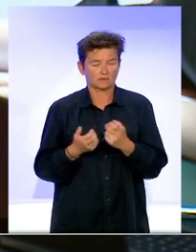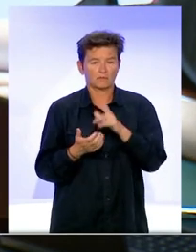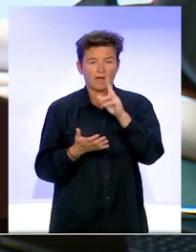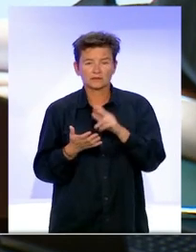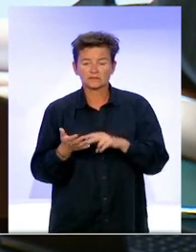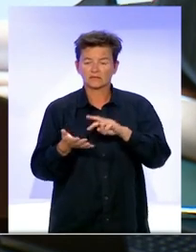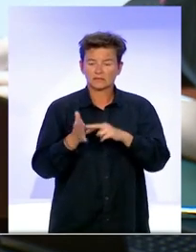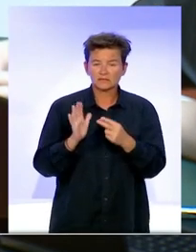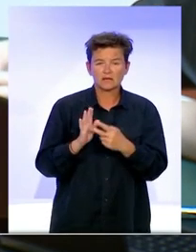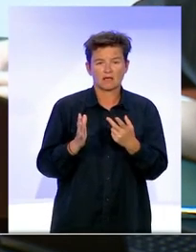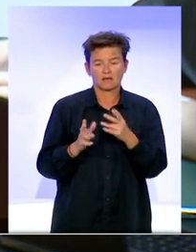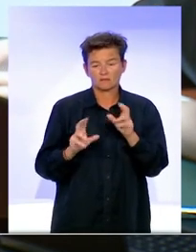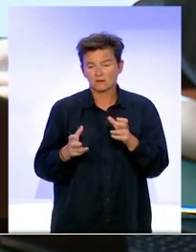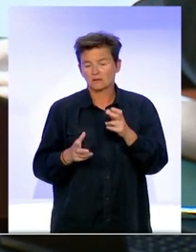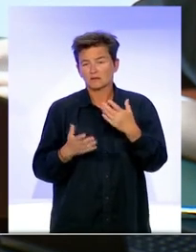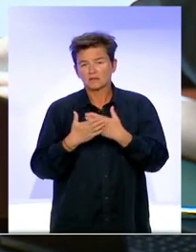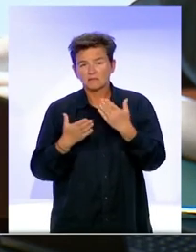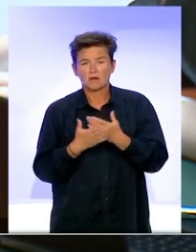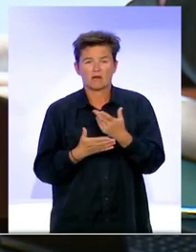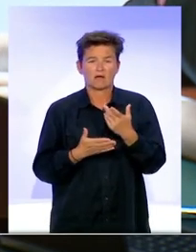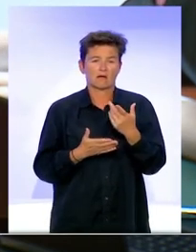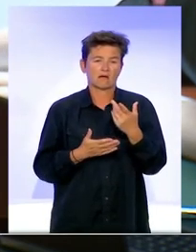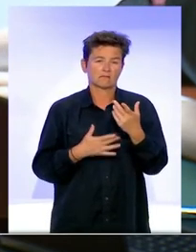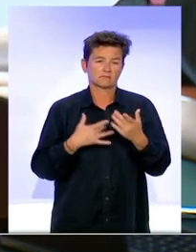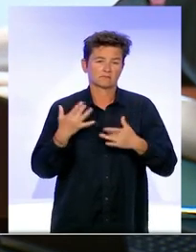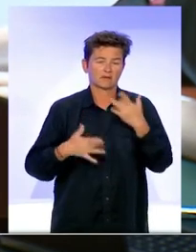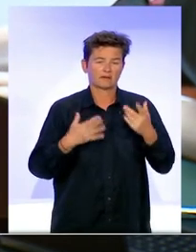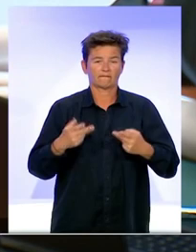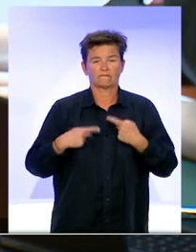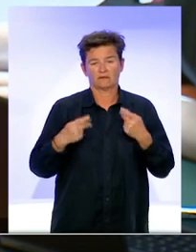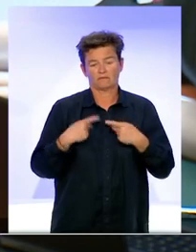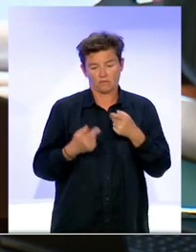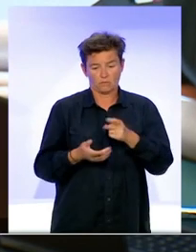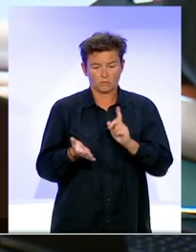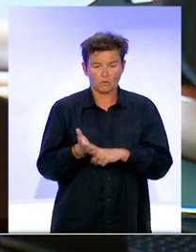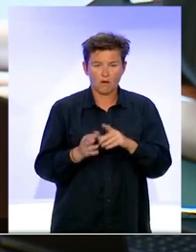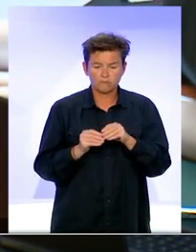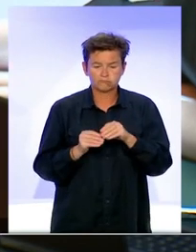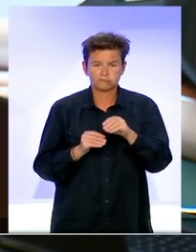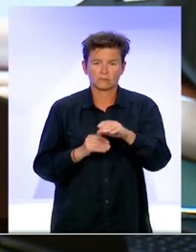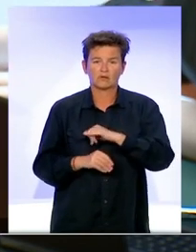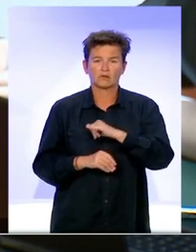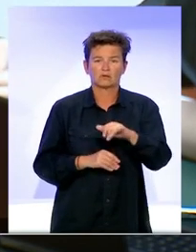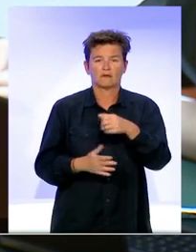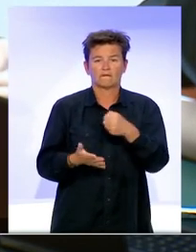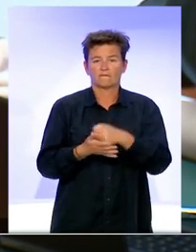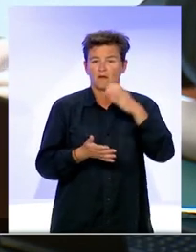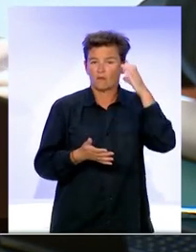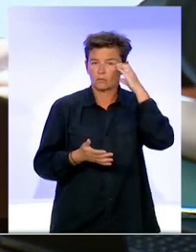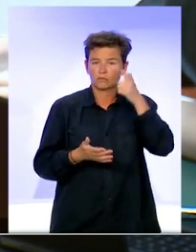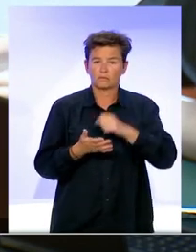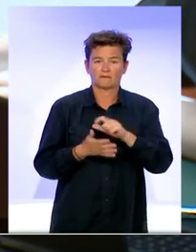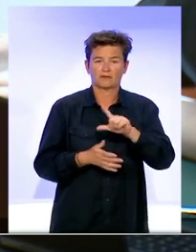et techniciens de l'audiovisuel, du cinéma et du spectacle vivant, en prolongeant leurs droits jusqu'à fin août